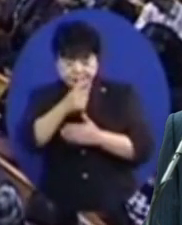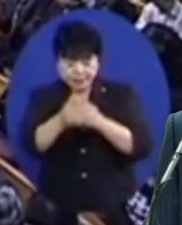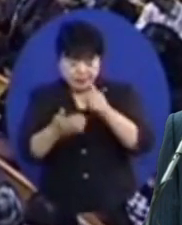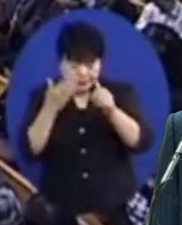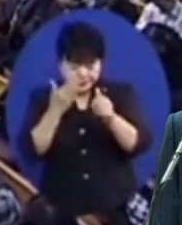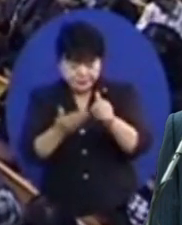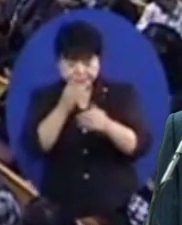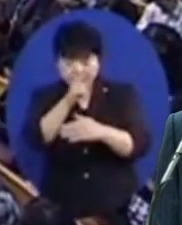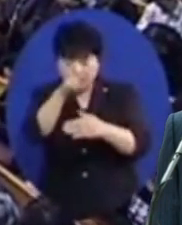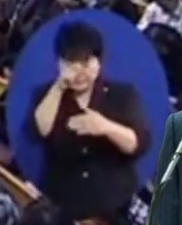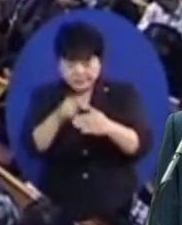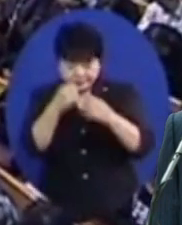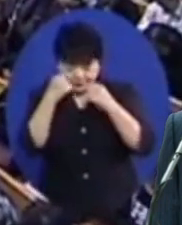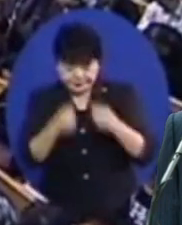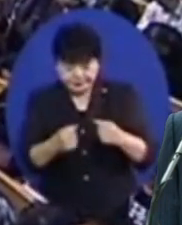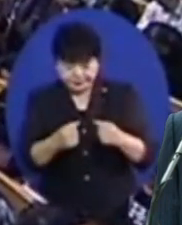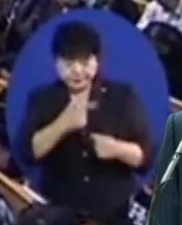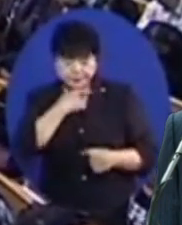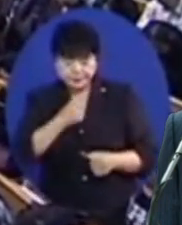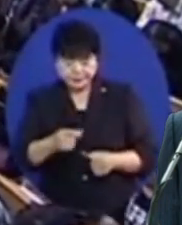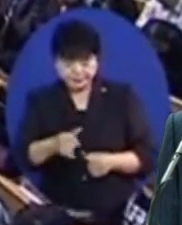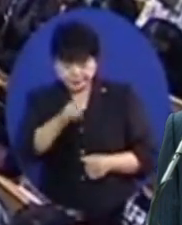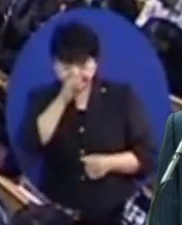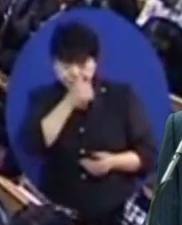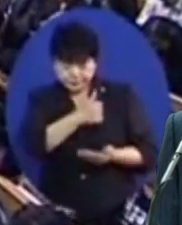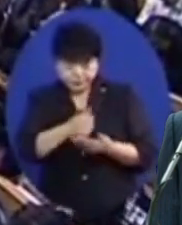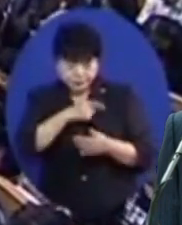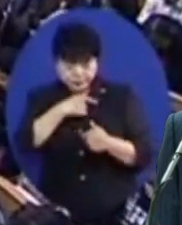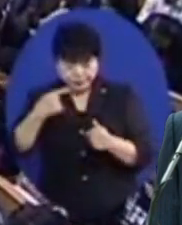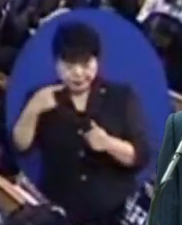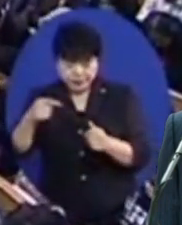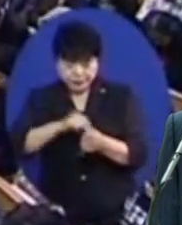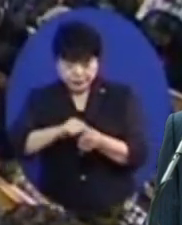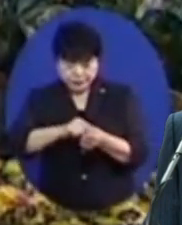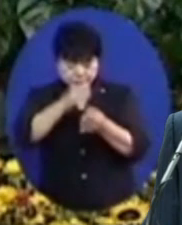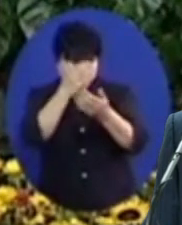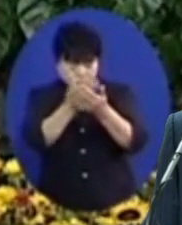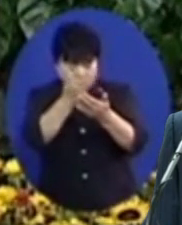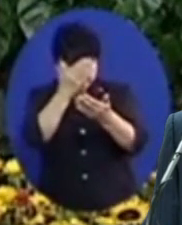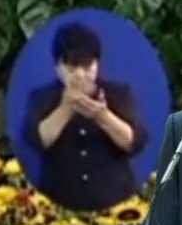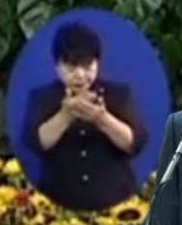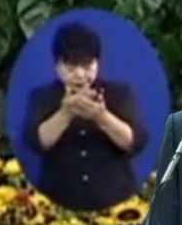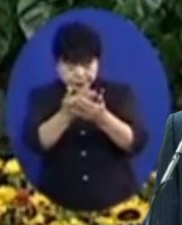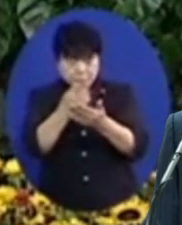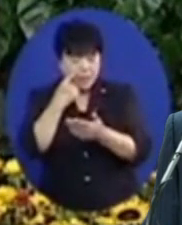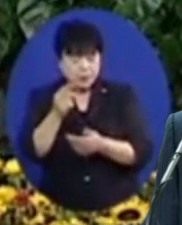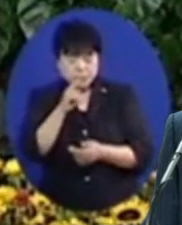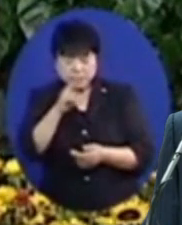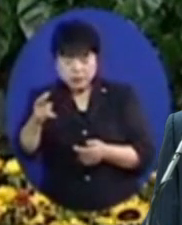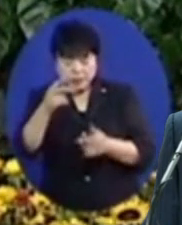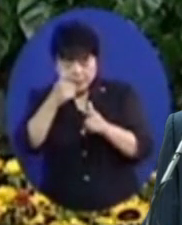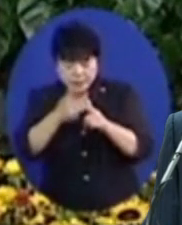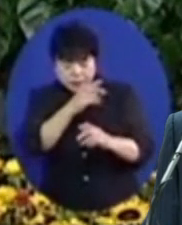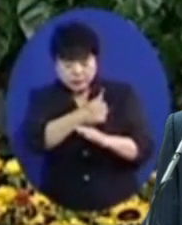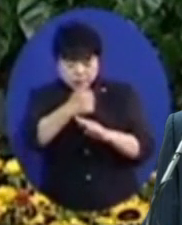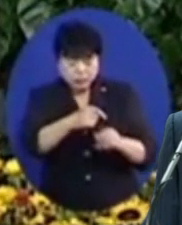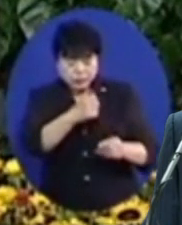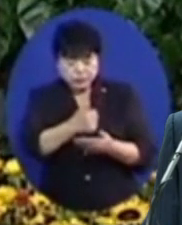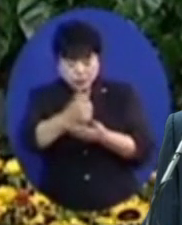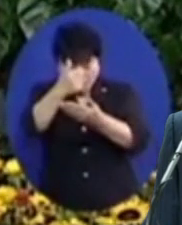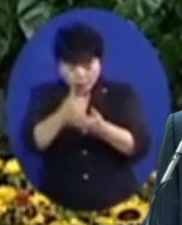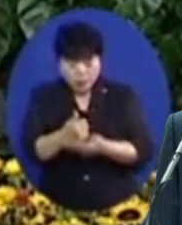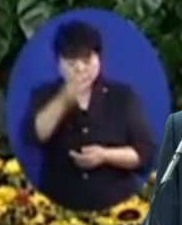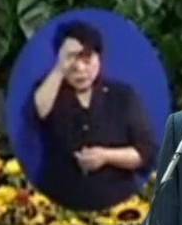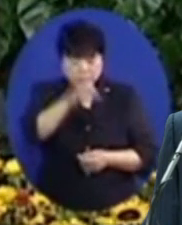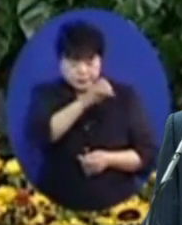하나님은 그 마음속에 계신 미움과 원한을 예수 그리스도의 피로서 다 지워버리셨습니다. 아버지여, 우리도 예수 그리스도를 구주로 모시고